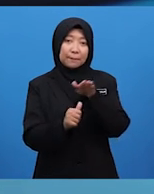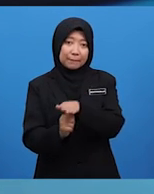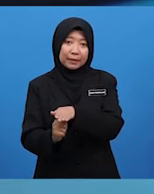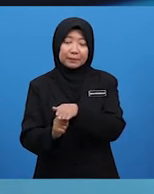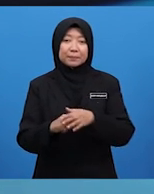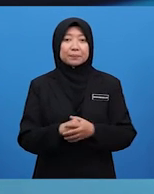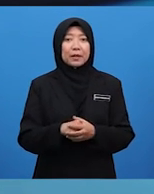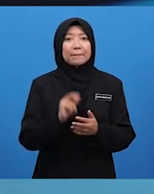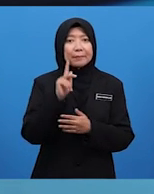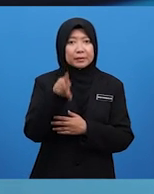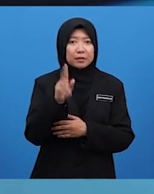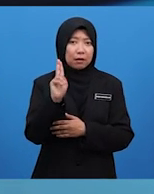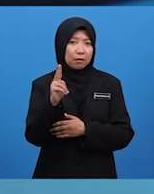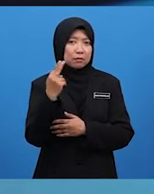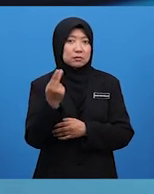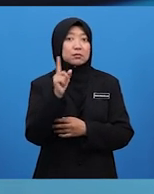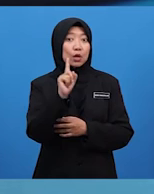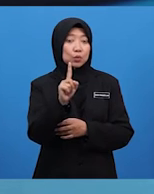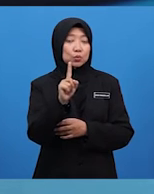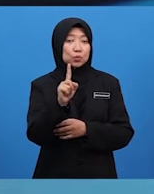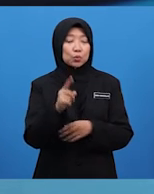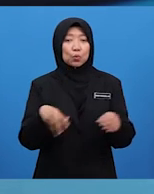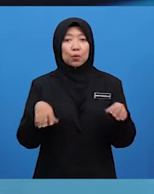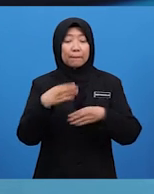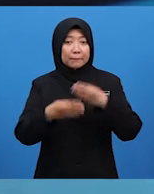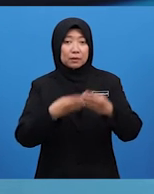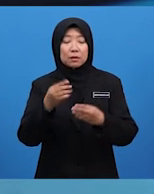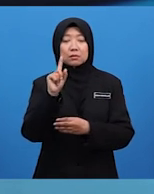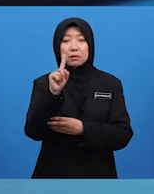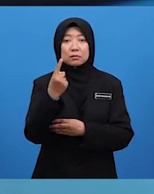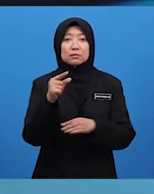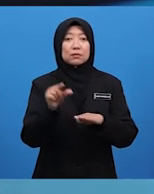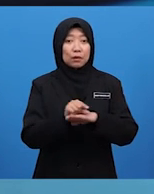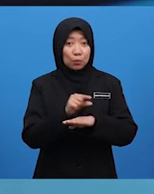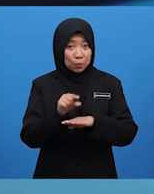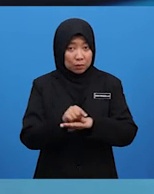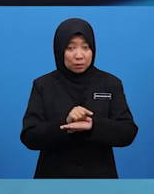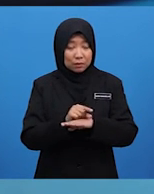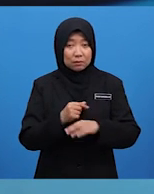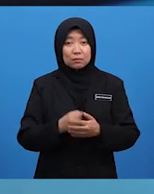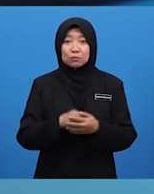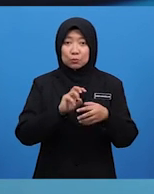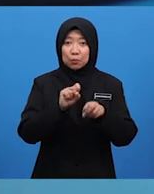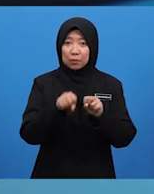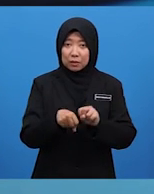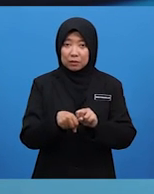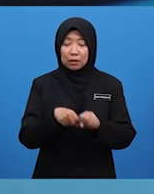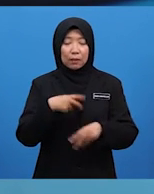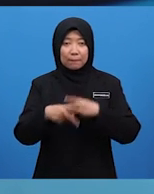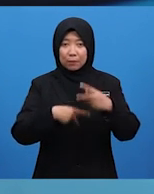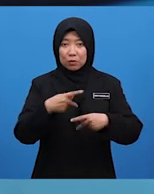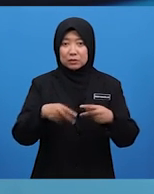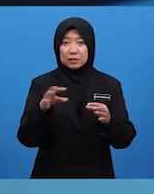Murid-murid, pastikan hanya satu lembar benang sahaja digunakan supaya